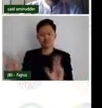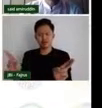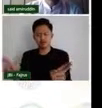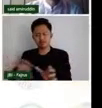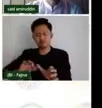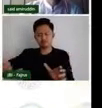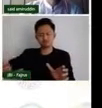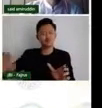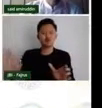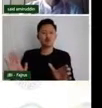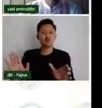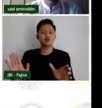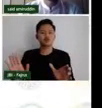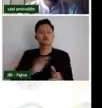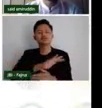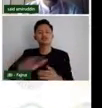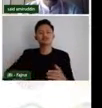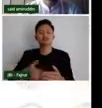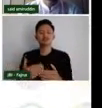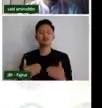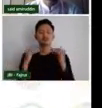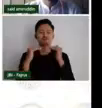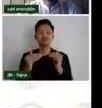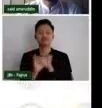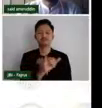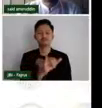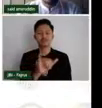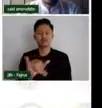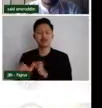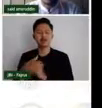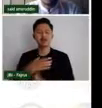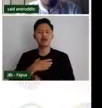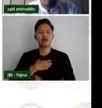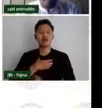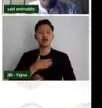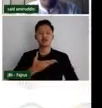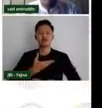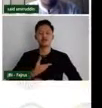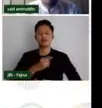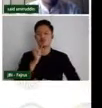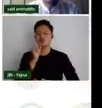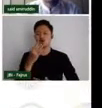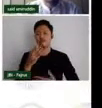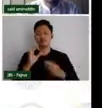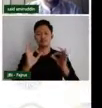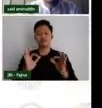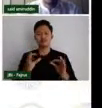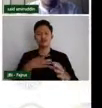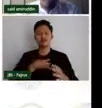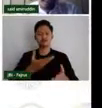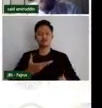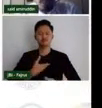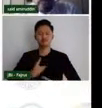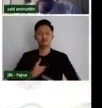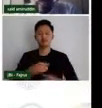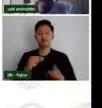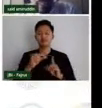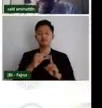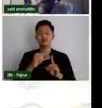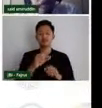normal ataupun berkebutuhan khusus. Semuanya berhak untuk mendapatkan pendidikan. Kemudian pasal 49,